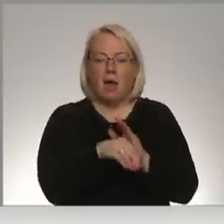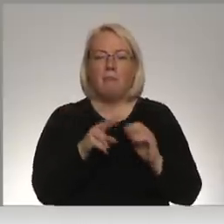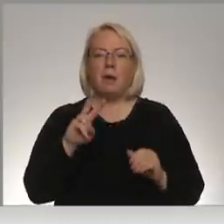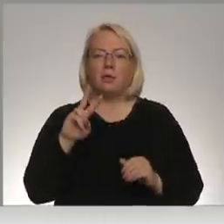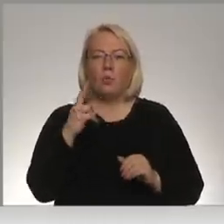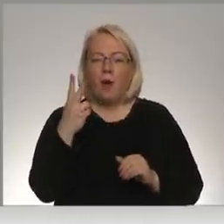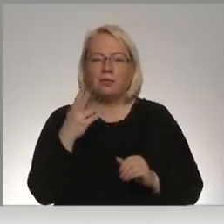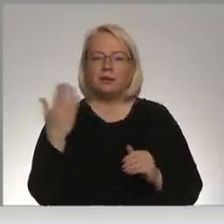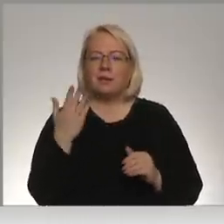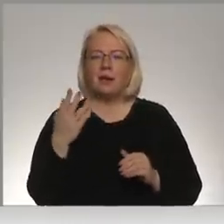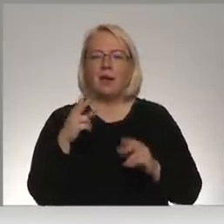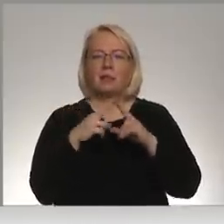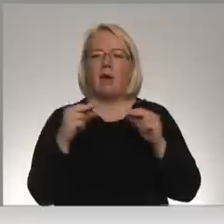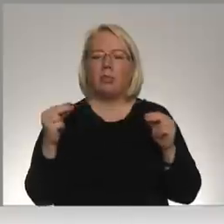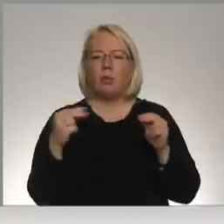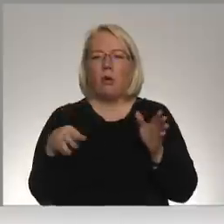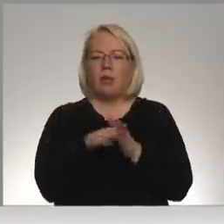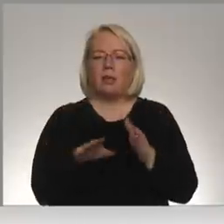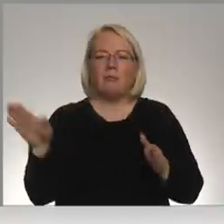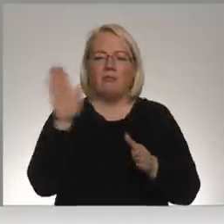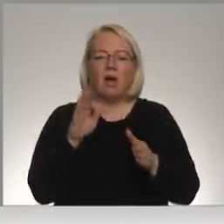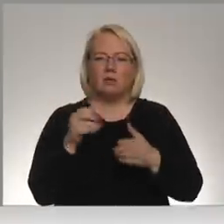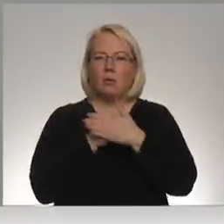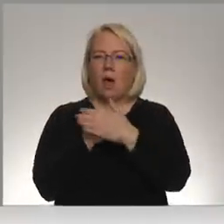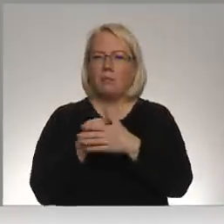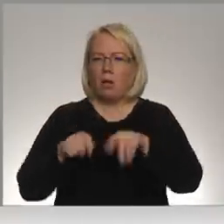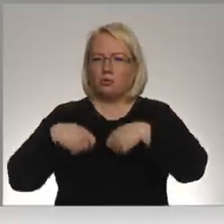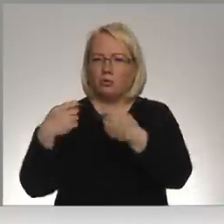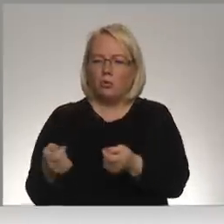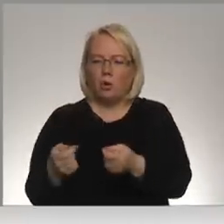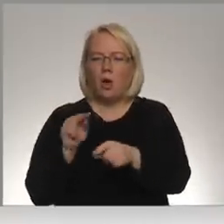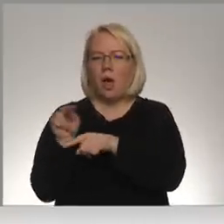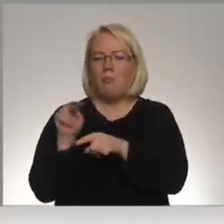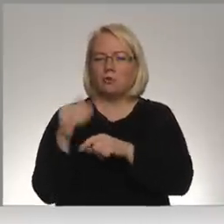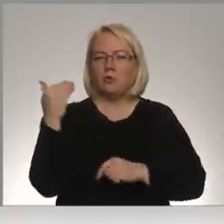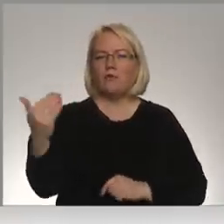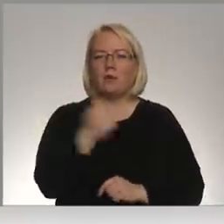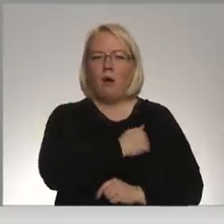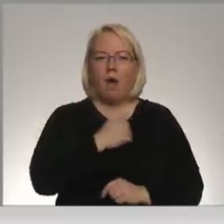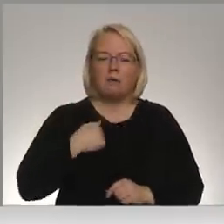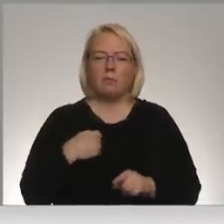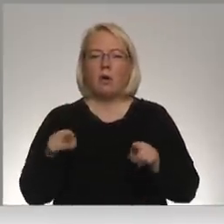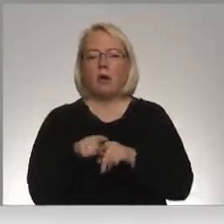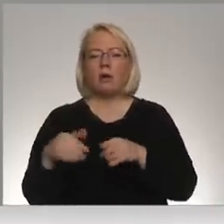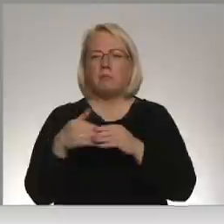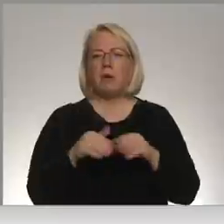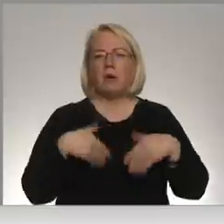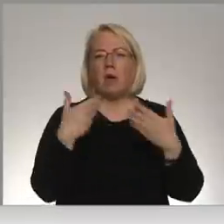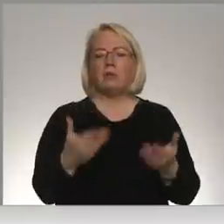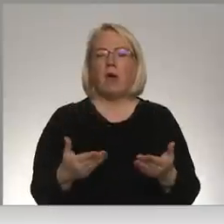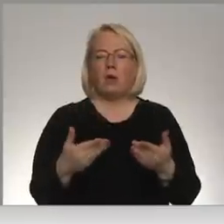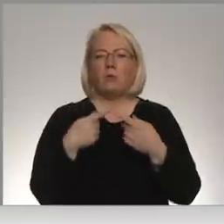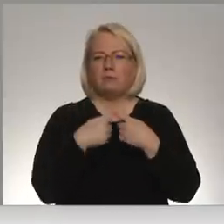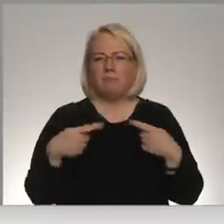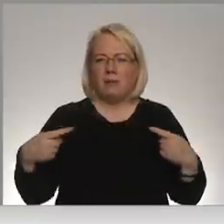divpusējais atbalsts, ko ir veikušas NATO dalībvalsts, gan apmācot Ukraiņu bruņotos spēkus, gan arī piegādājot ekipējumu, es domāju, tas ir bijis